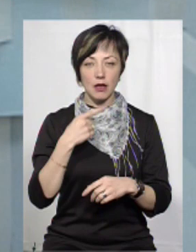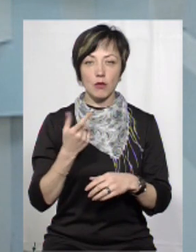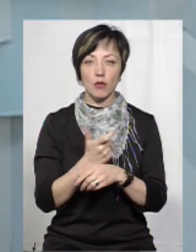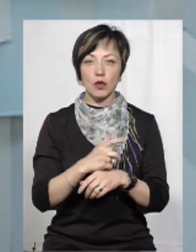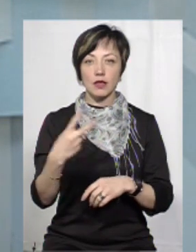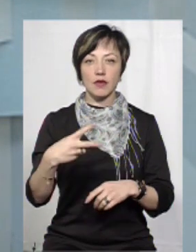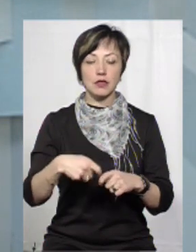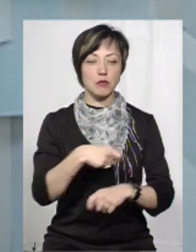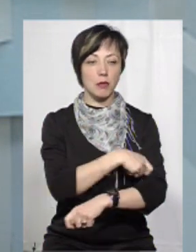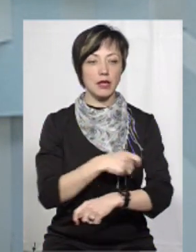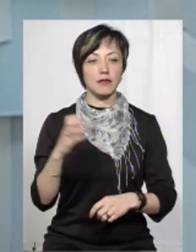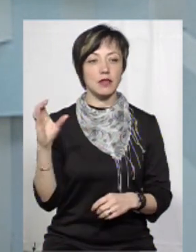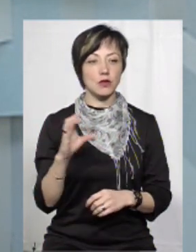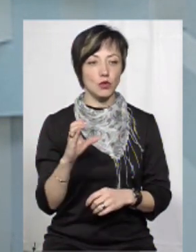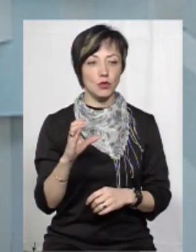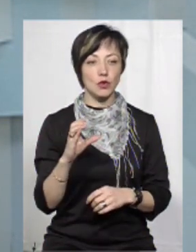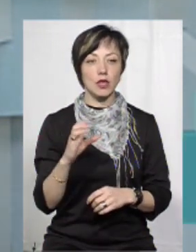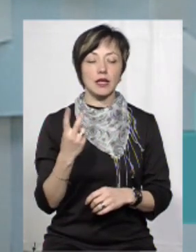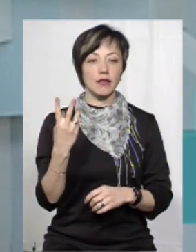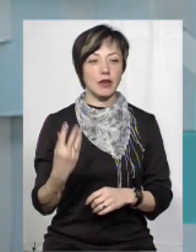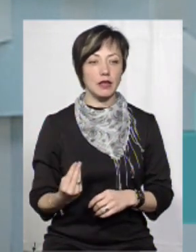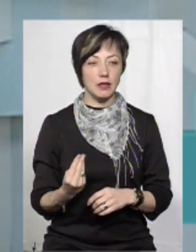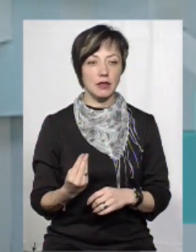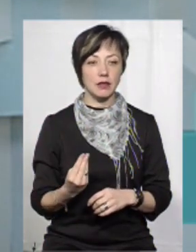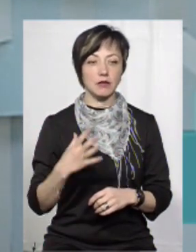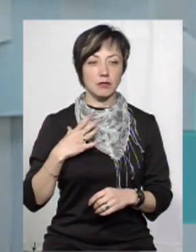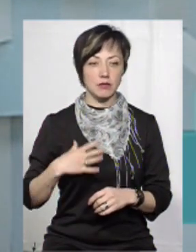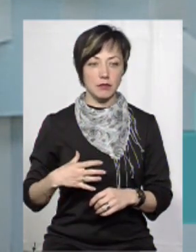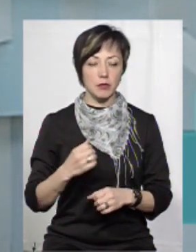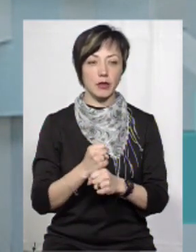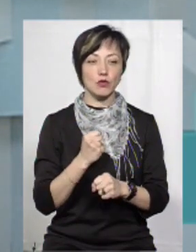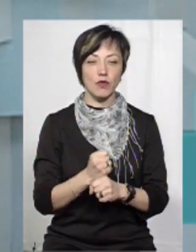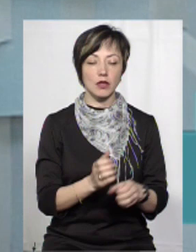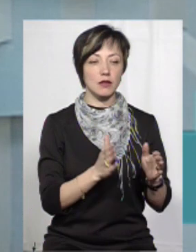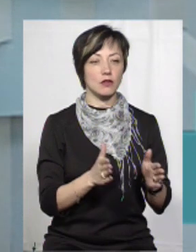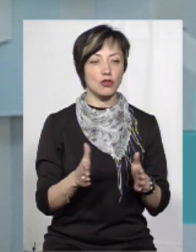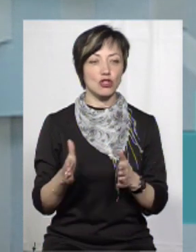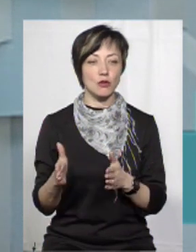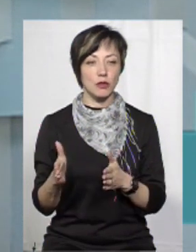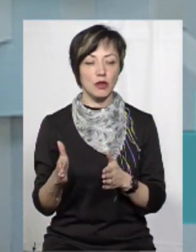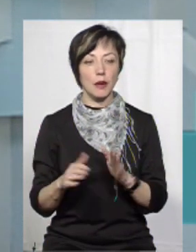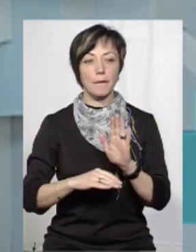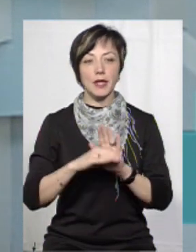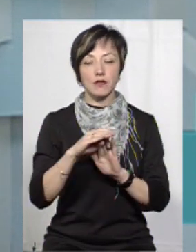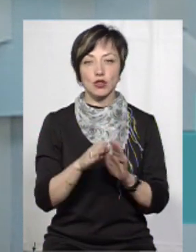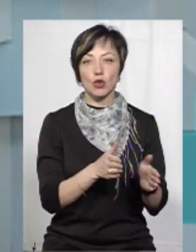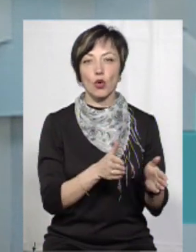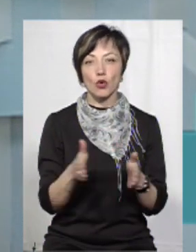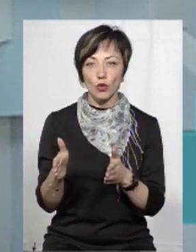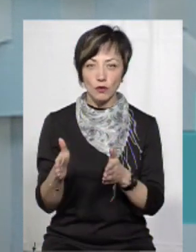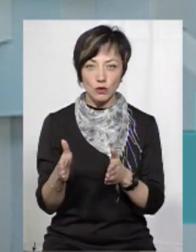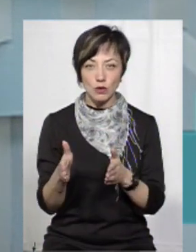сягали понад 20 метрів на секунду. Цих 2 дні нас змусило працювати в режимі підвищеної